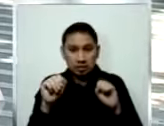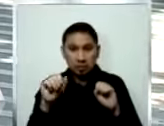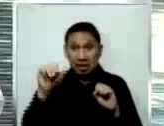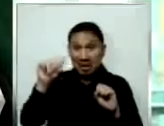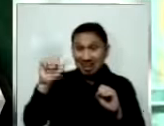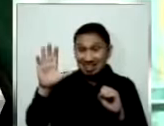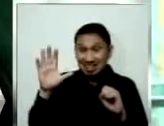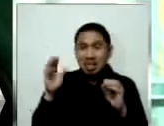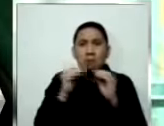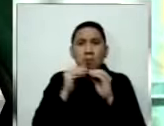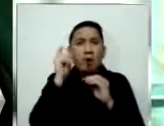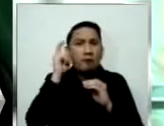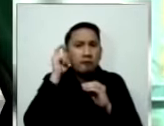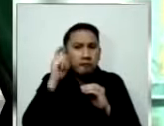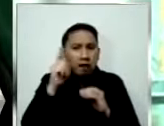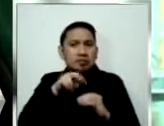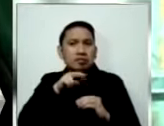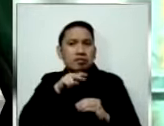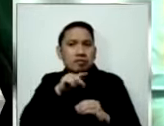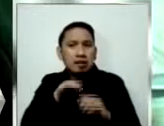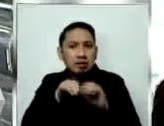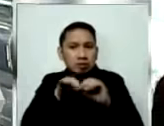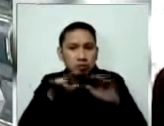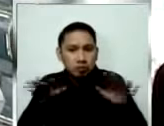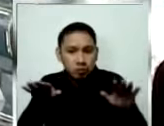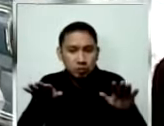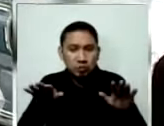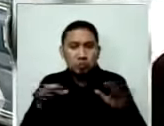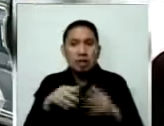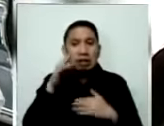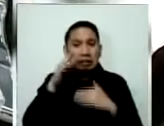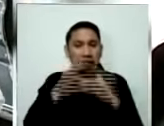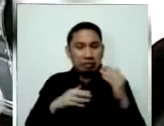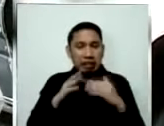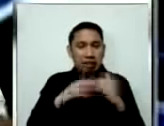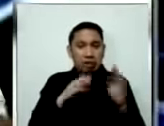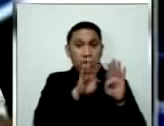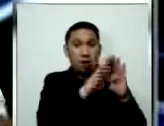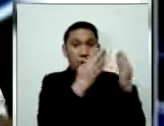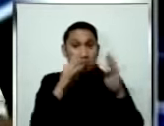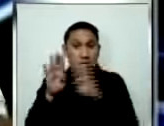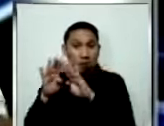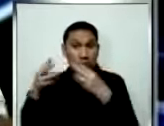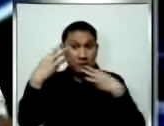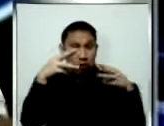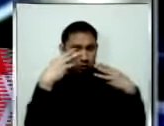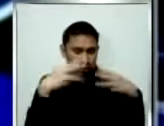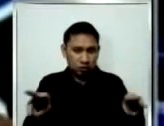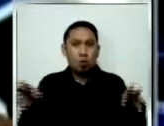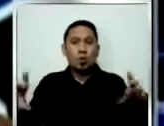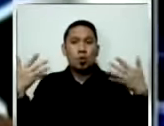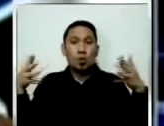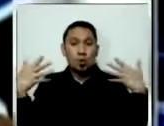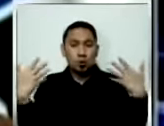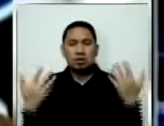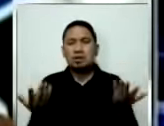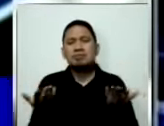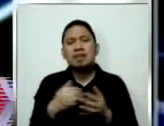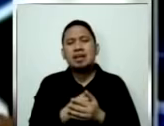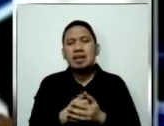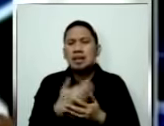na lugar kaysa sa bukas ang bintana kaya't mahangin, ayon daw sa ilang pag-aaral. Hindi ko po alam kung anong kwalifikasyon ng Ibon